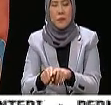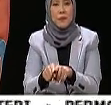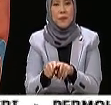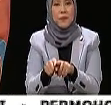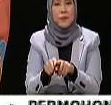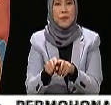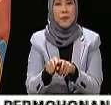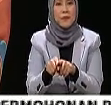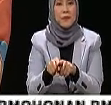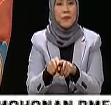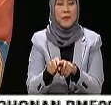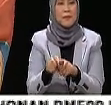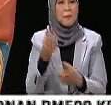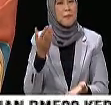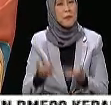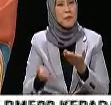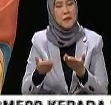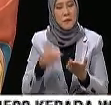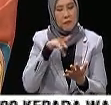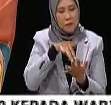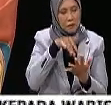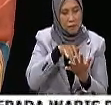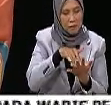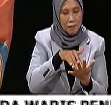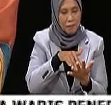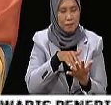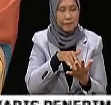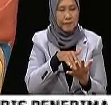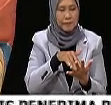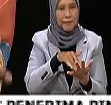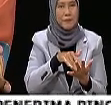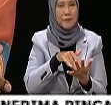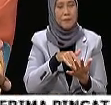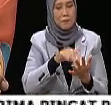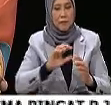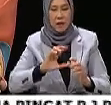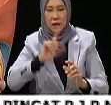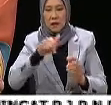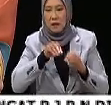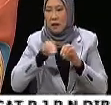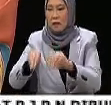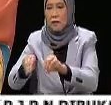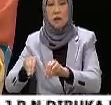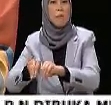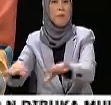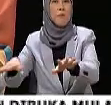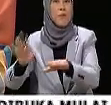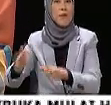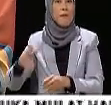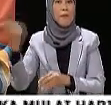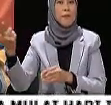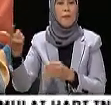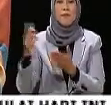dia 10 Oktavia hingga belajar macam Jani makadina bahwa nih Nah infus pada Wali maka menyebabkan